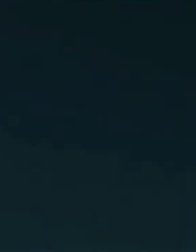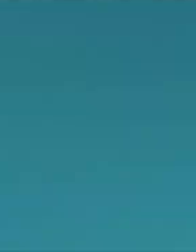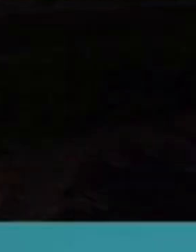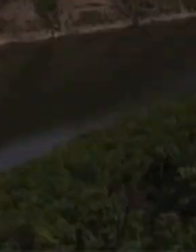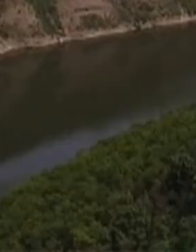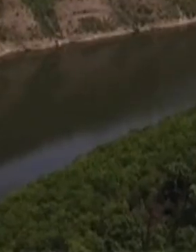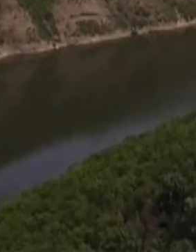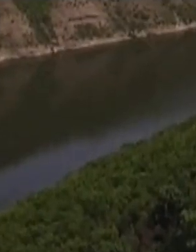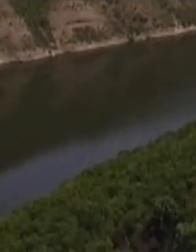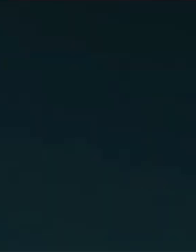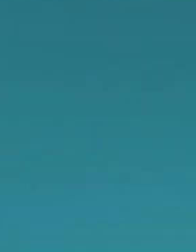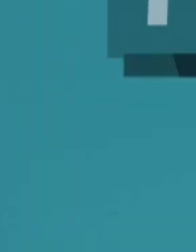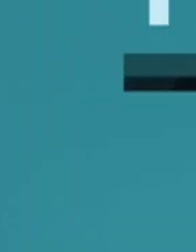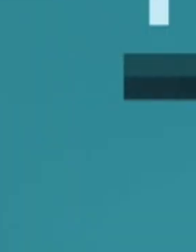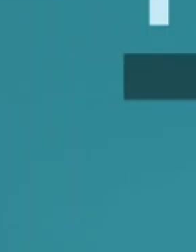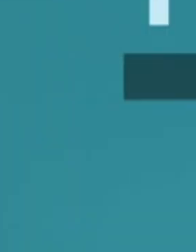Музика